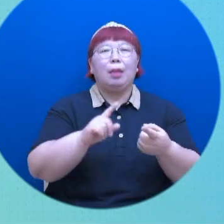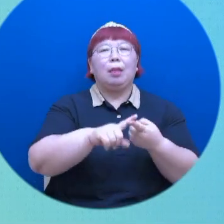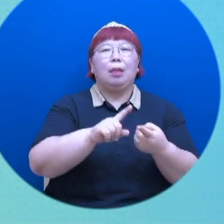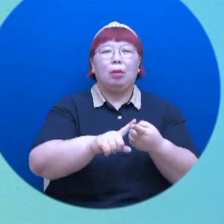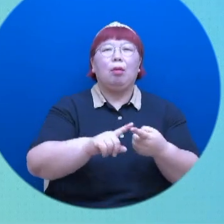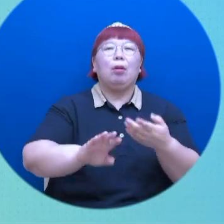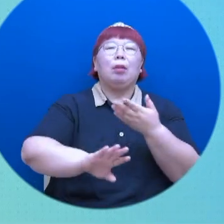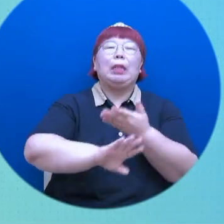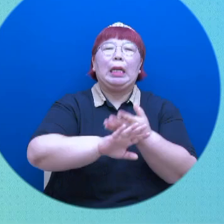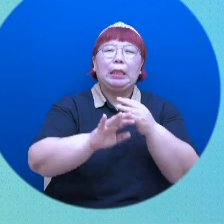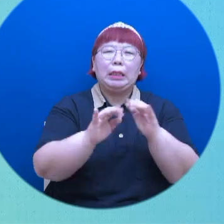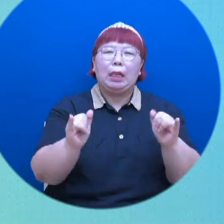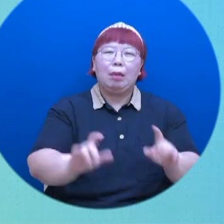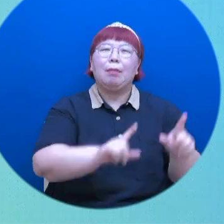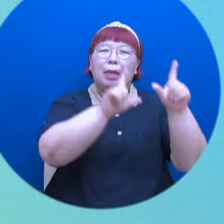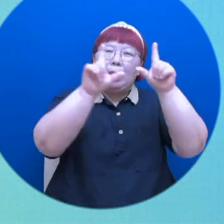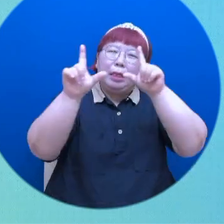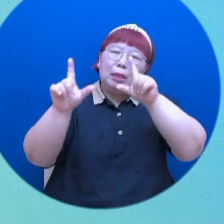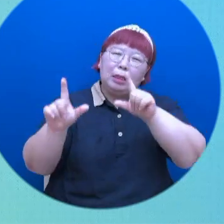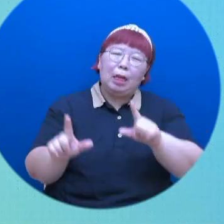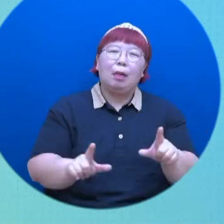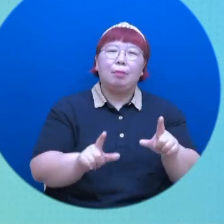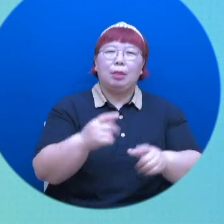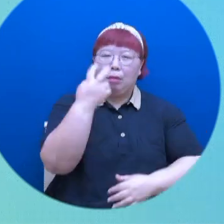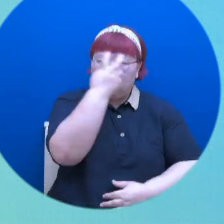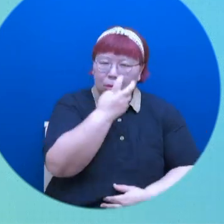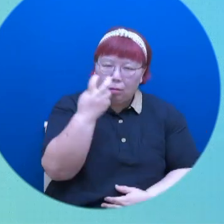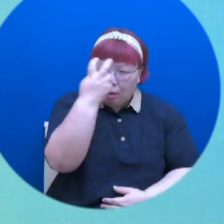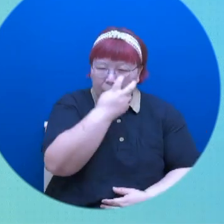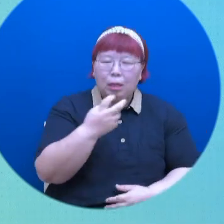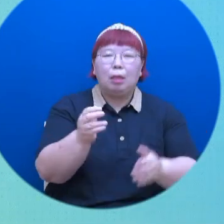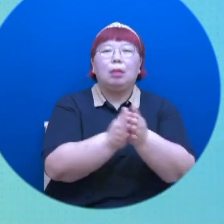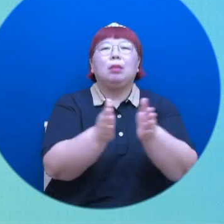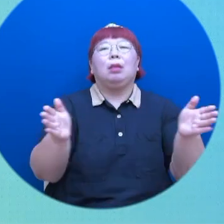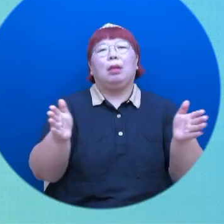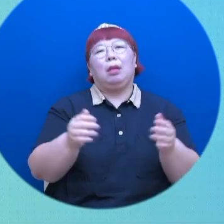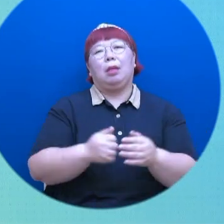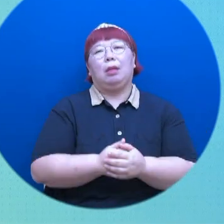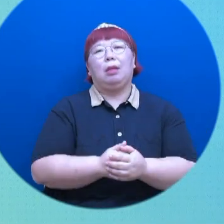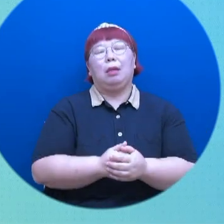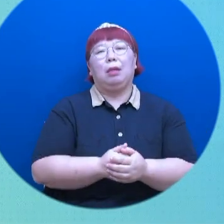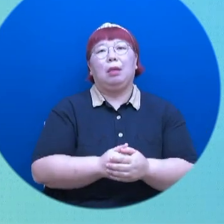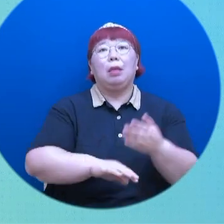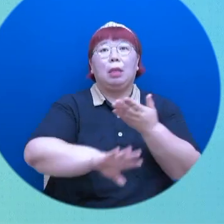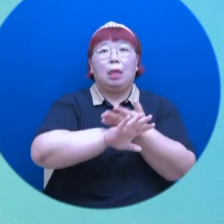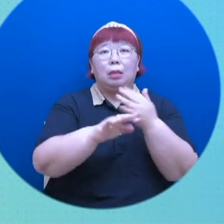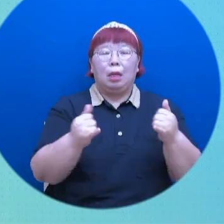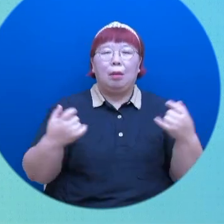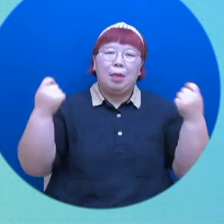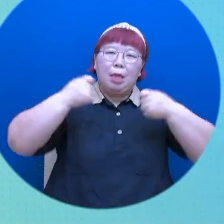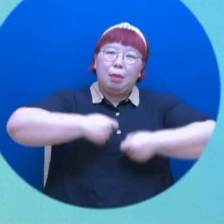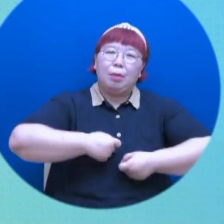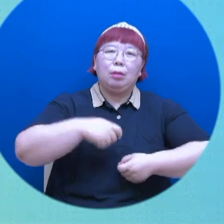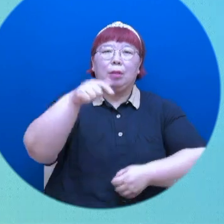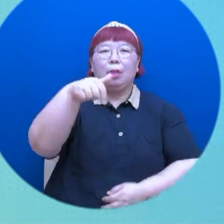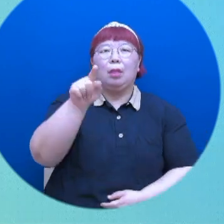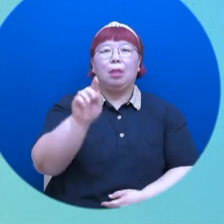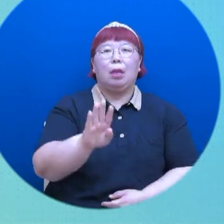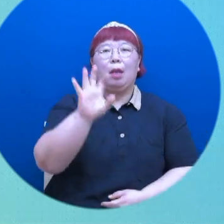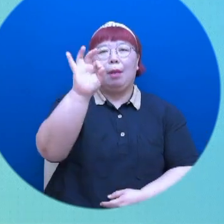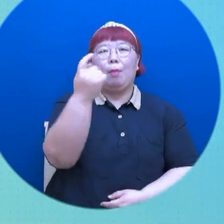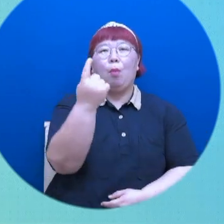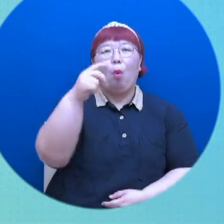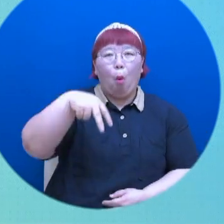타인의 삶을 관찰하기 시작해요. 다른 사람들이 입은 갑옷을